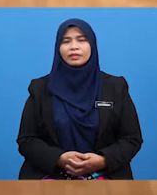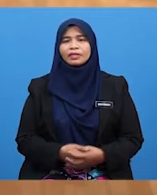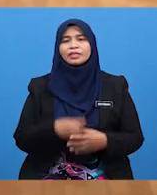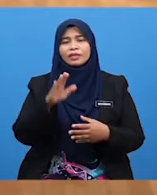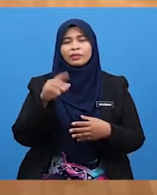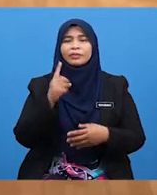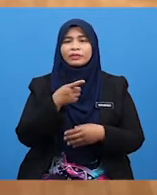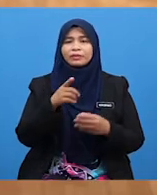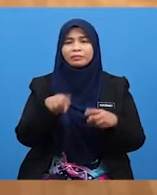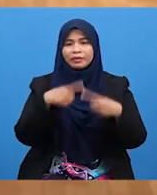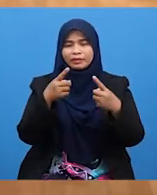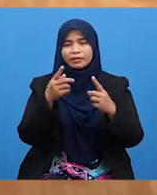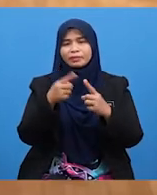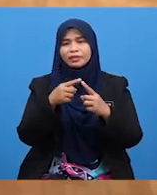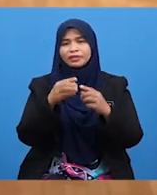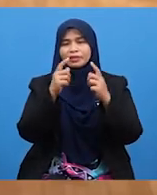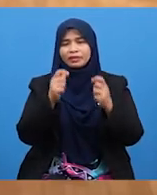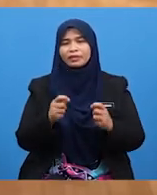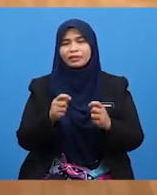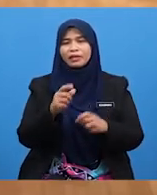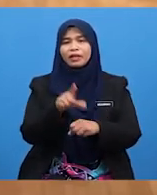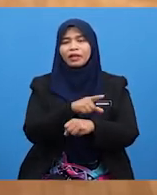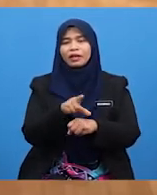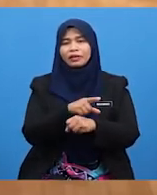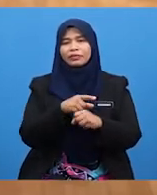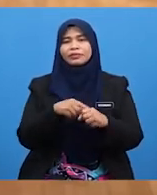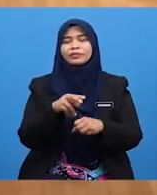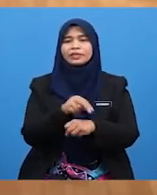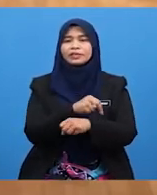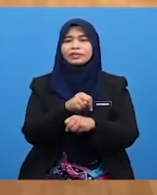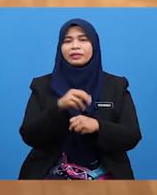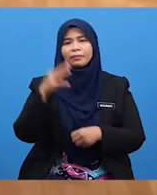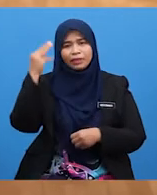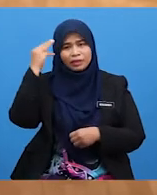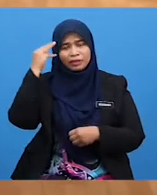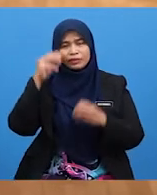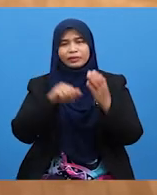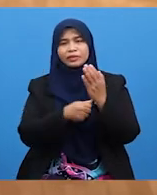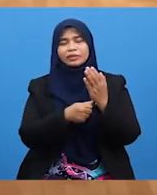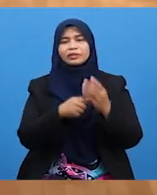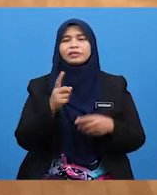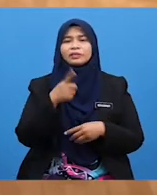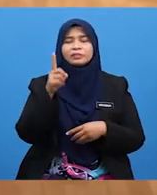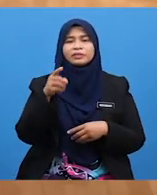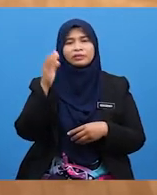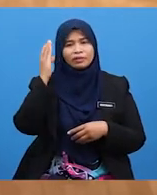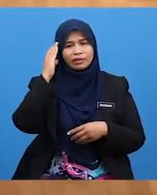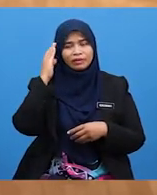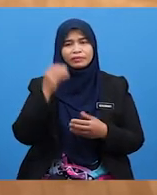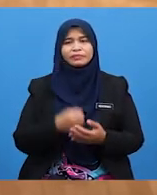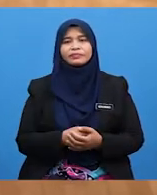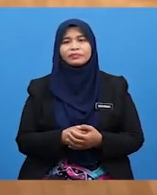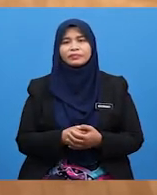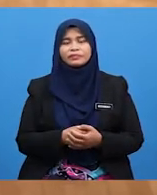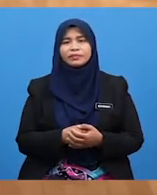Sebelum kita pergi ke teknik nyanyian asas Melayu asli, kita perlu tahu sedikit sebanyak tentang lagu-lagu Melayu asli.